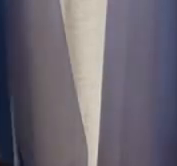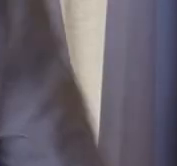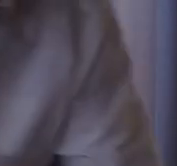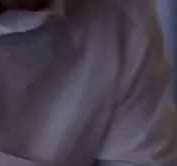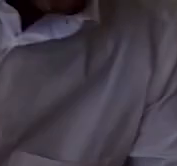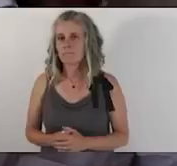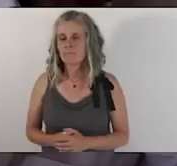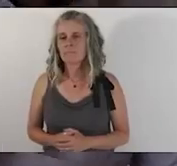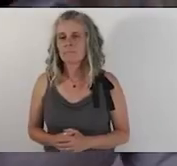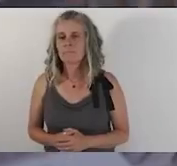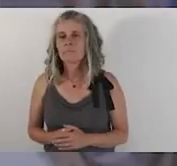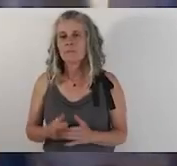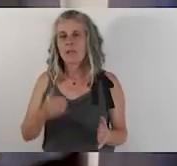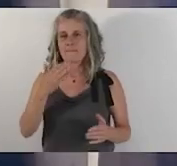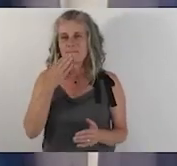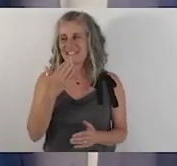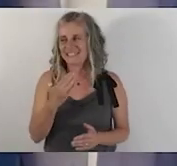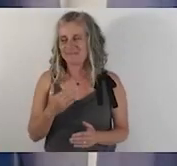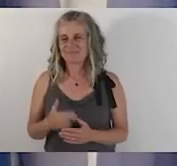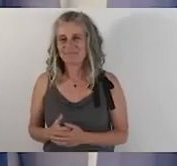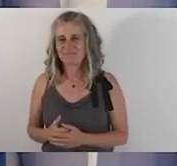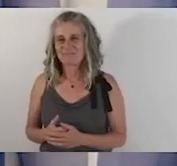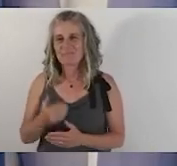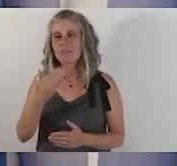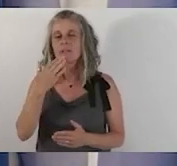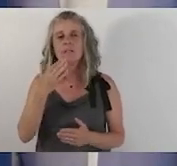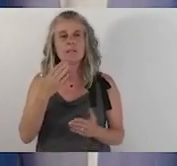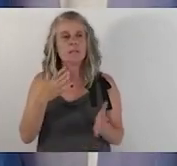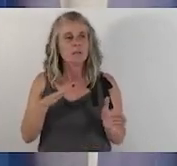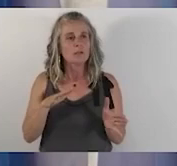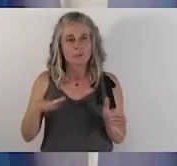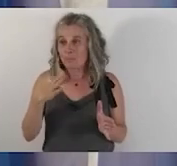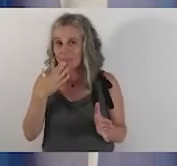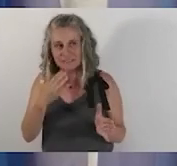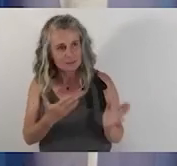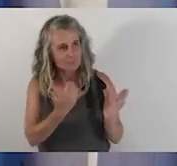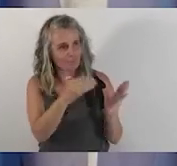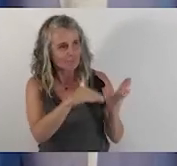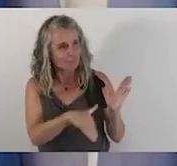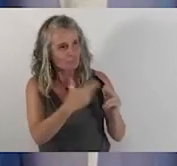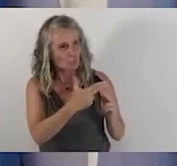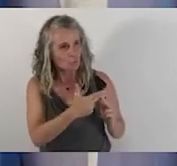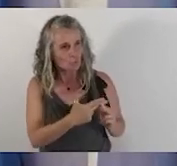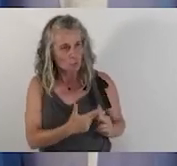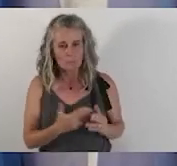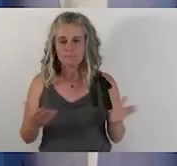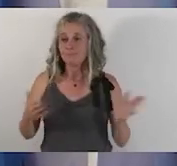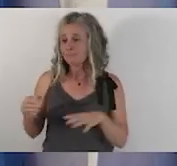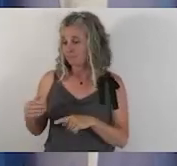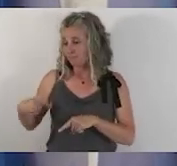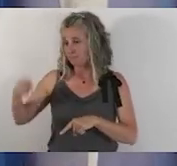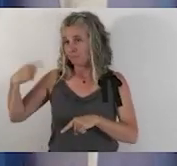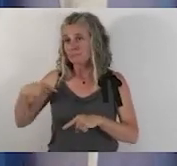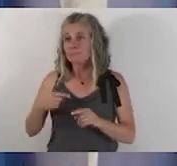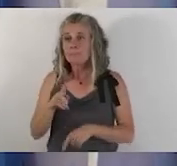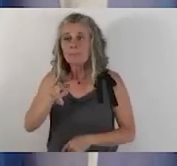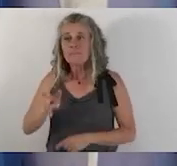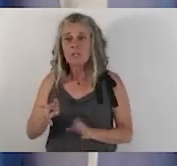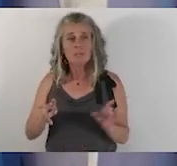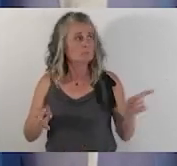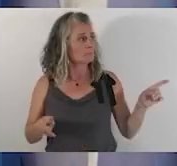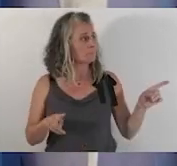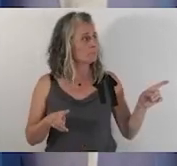Le procès-verbal amène-t-il des remarques particulières sur le procès-verbal? Bonjour, oui. Madame la